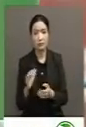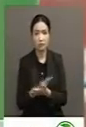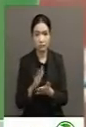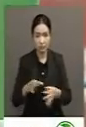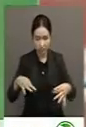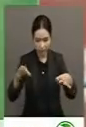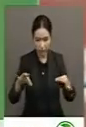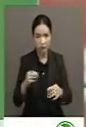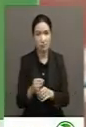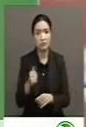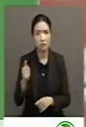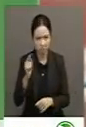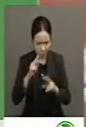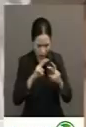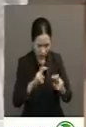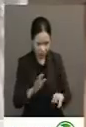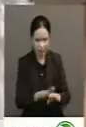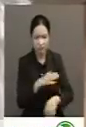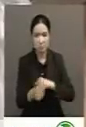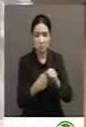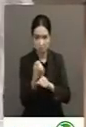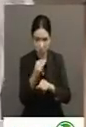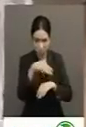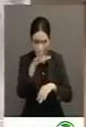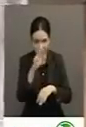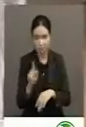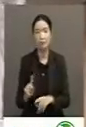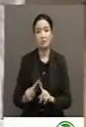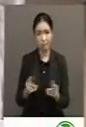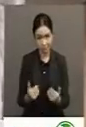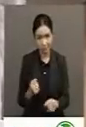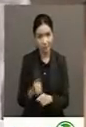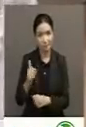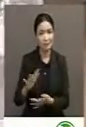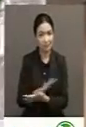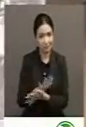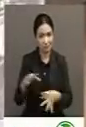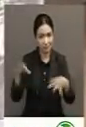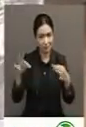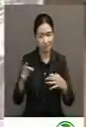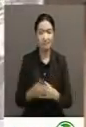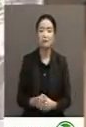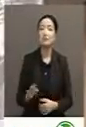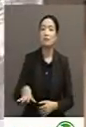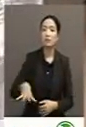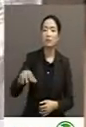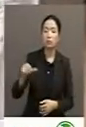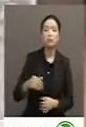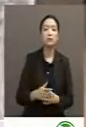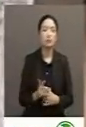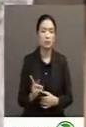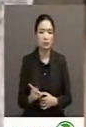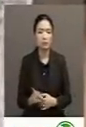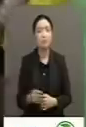สำเร็จหลังจากที่คิดค้นมานานหลายสิบปีเลยนะคะบริษัทนี้ก็คือบริษัทโ yatoค่ะอยู่ที่เมืองโวตรติรัฐ